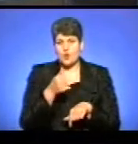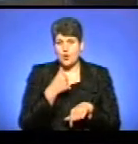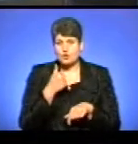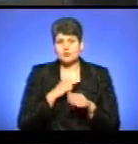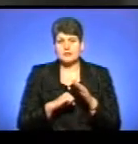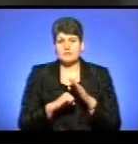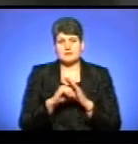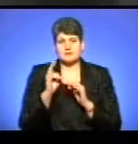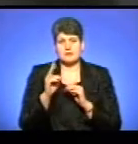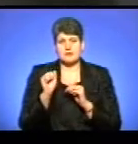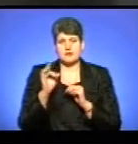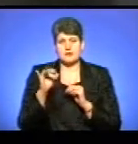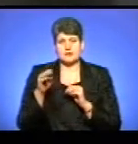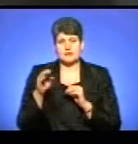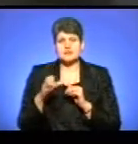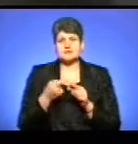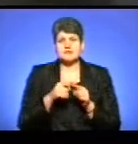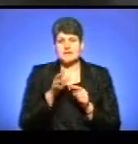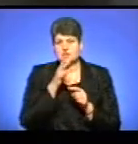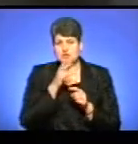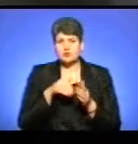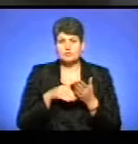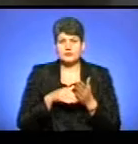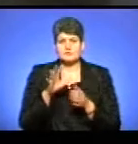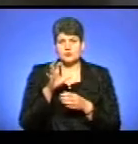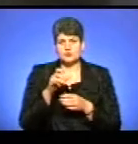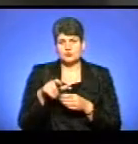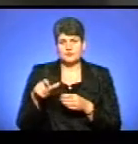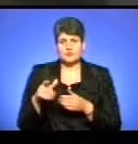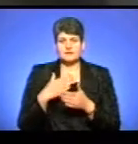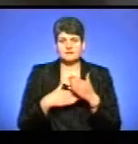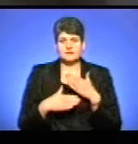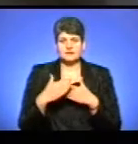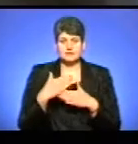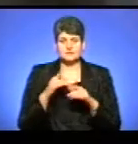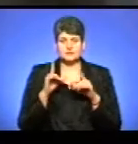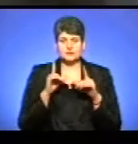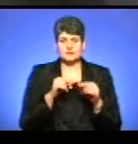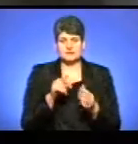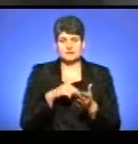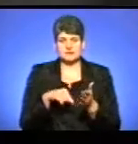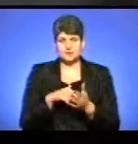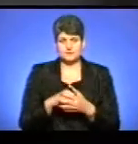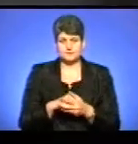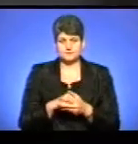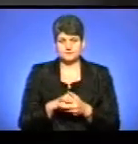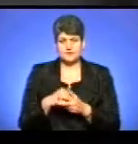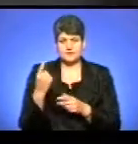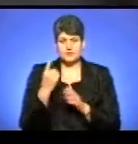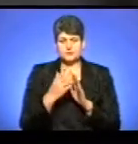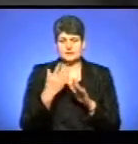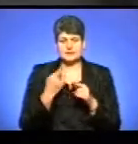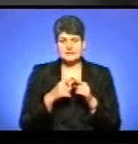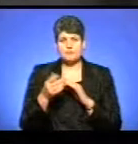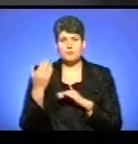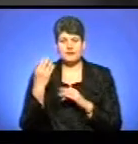тернопільського «Карітасу». За цей час допомогли 500 особам з інвалідністю пересуватися містом. Перш за все,